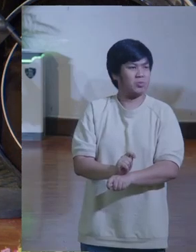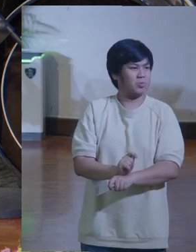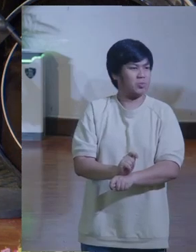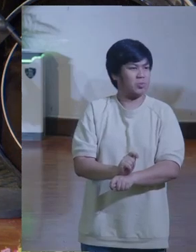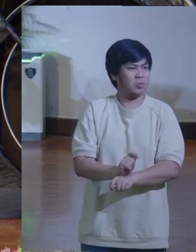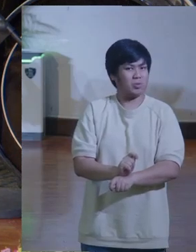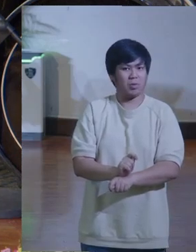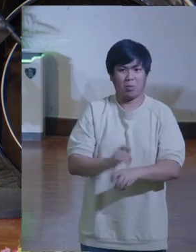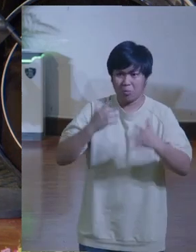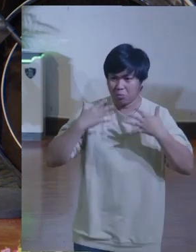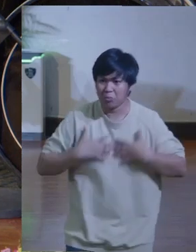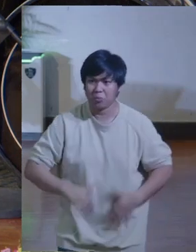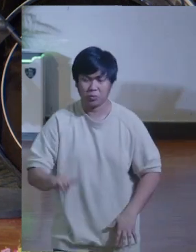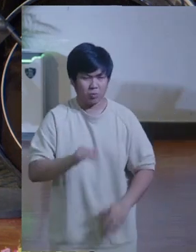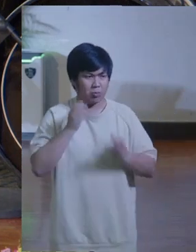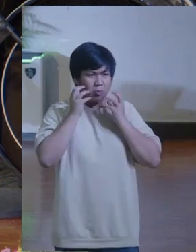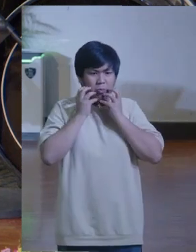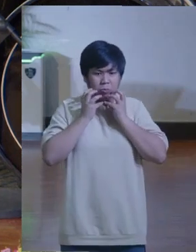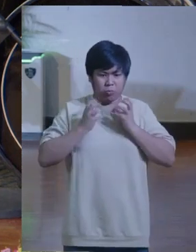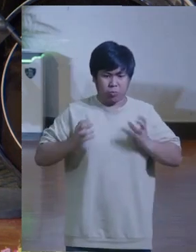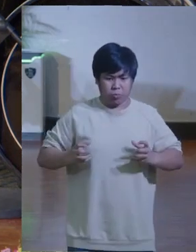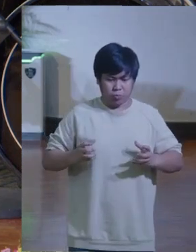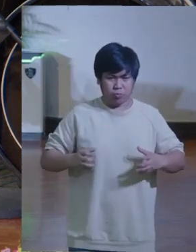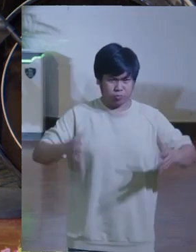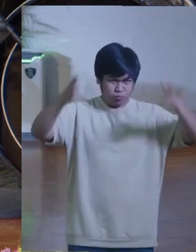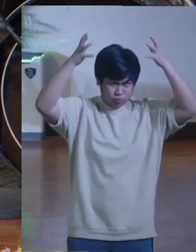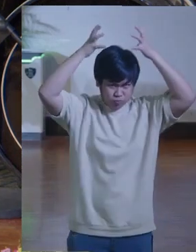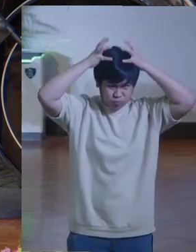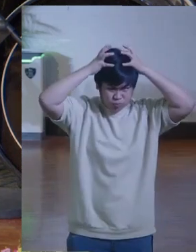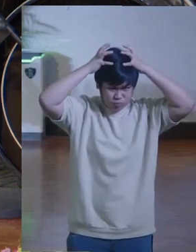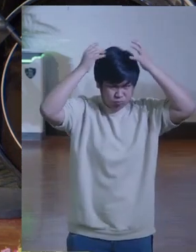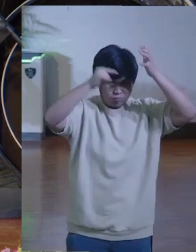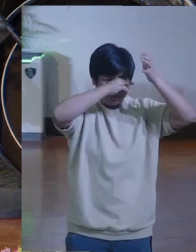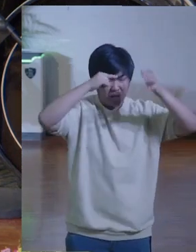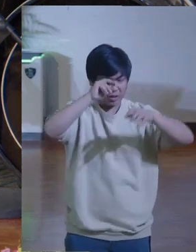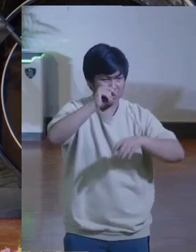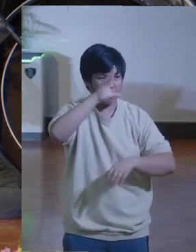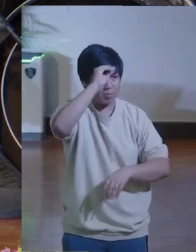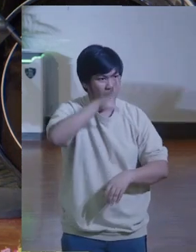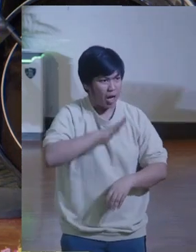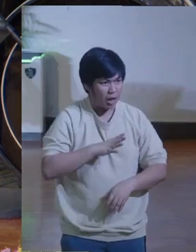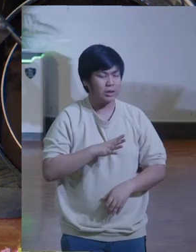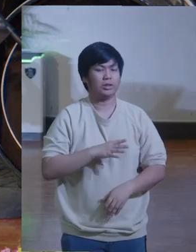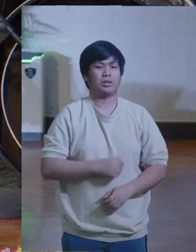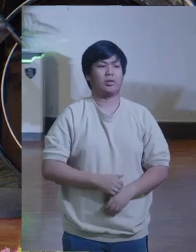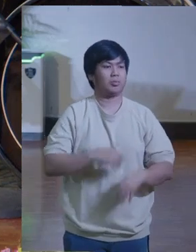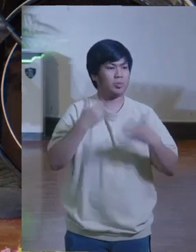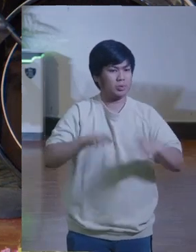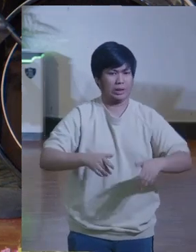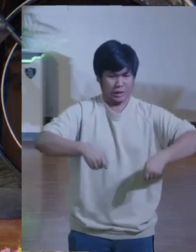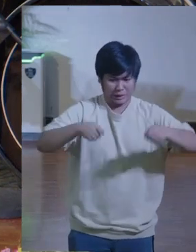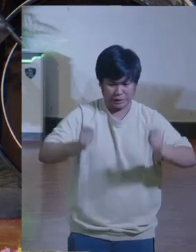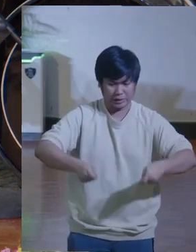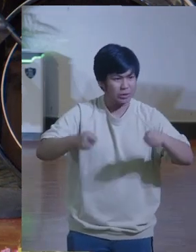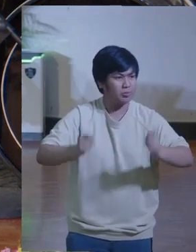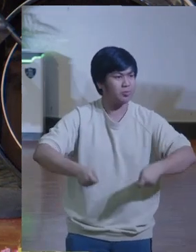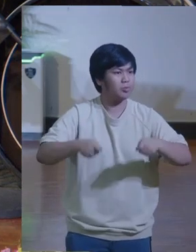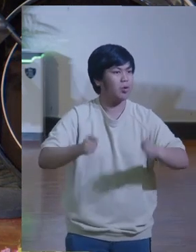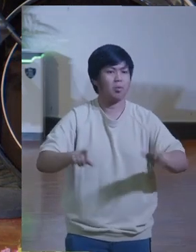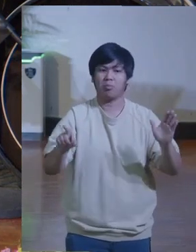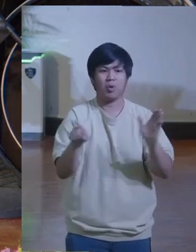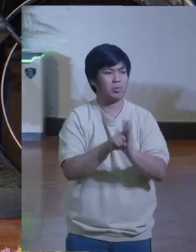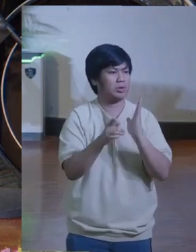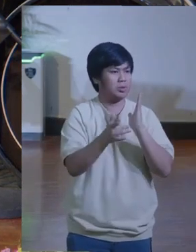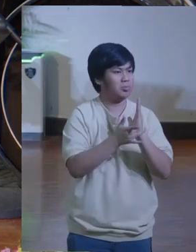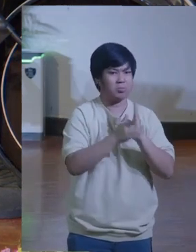po, pare-pareho po suot nila, may itim na sombrero para sa lalaki, kailangan balbasin sila. Merong puting polo,